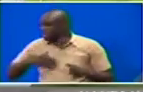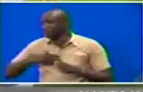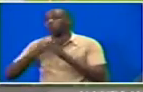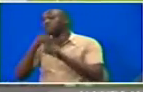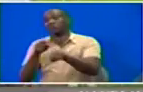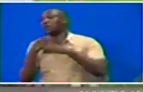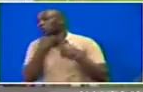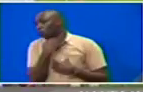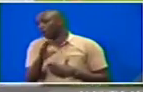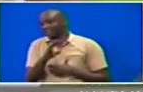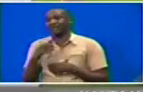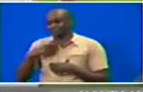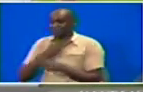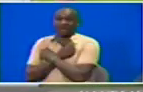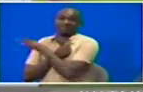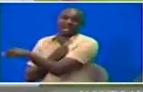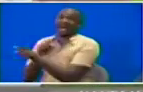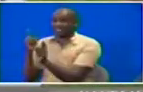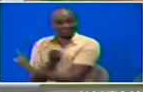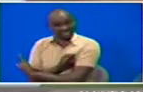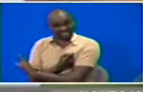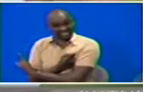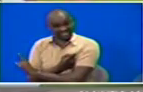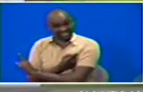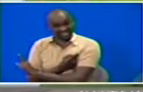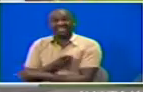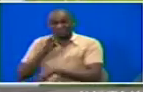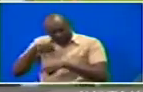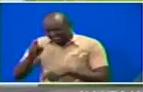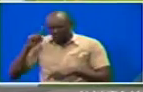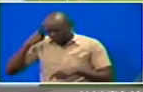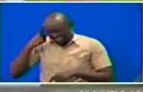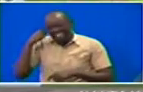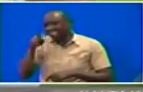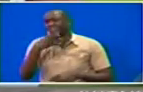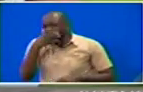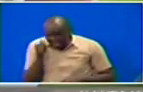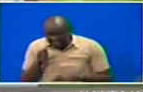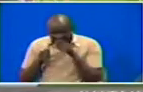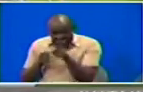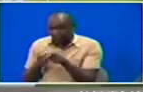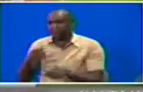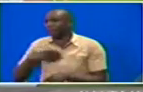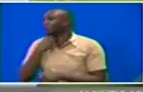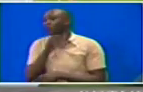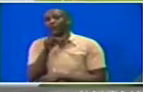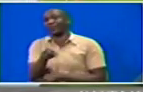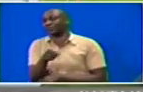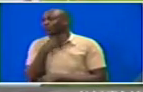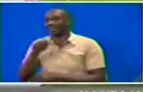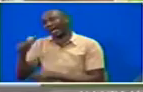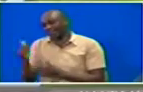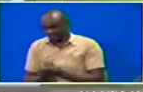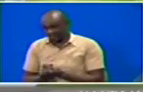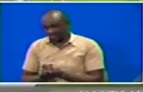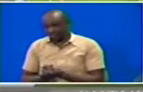watu. Surprisingly. Ile ambacho huko umetilia maanani ndio unapata imepenya na watu wameipenda. Hivyo.